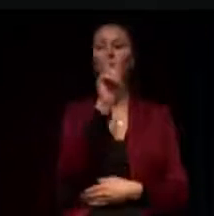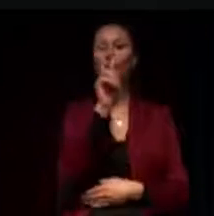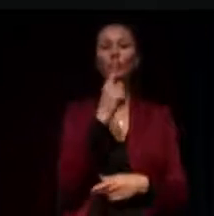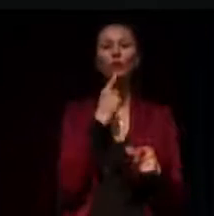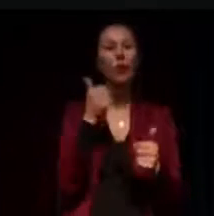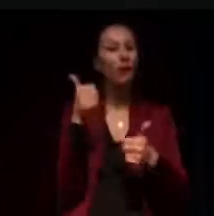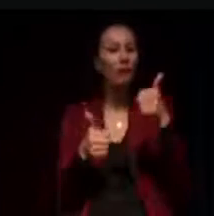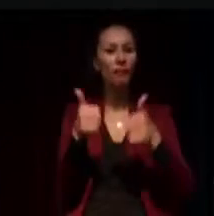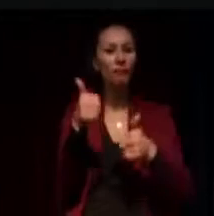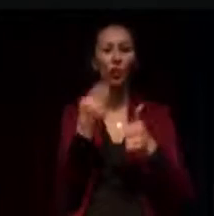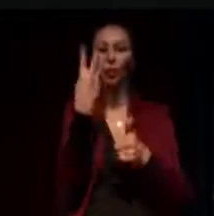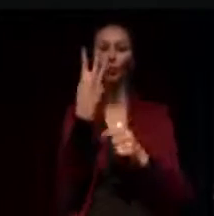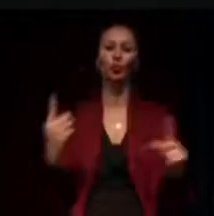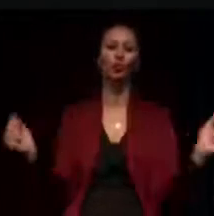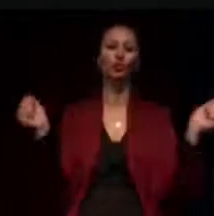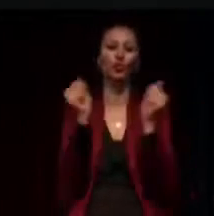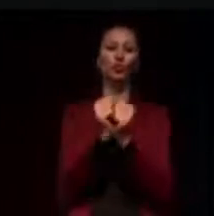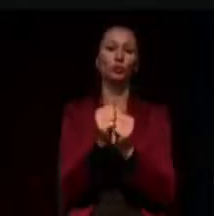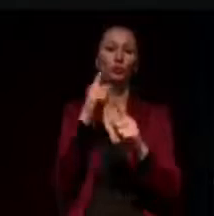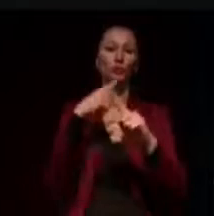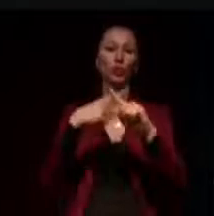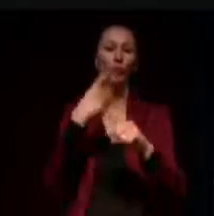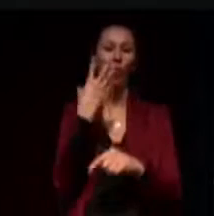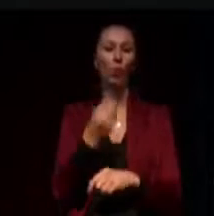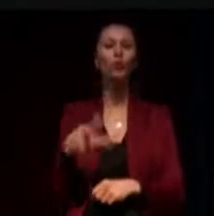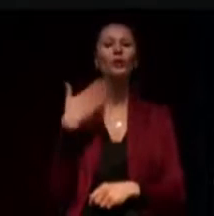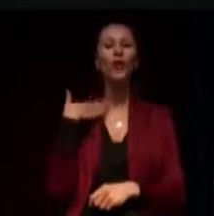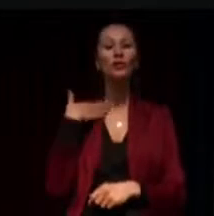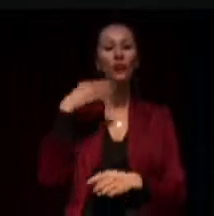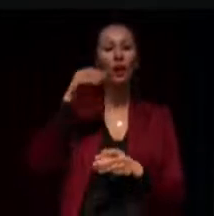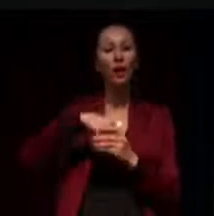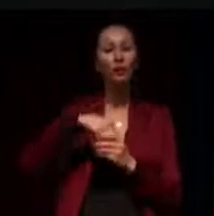kıyasla 3 katına yükseltildi.